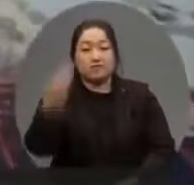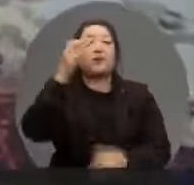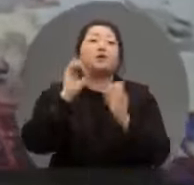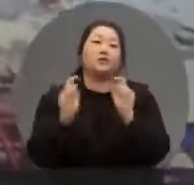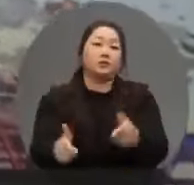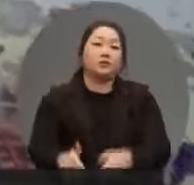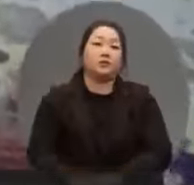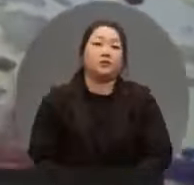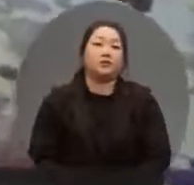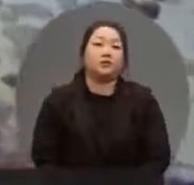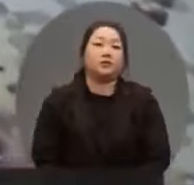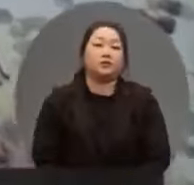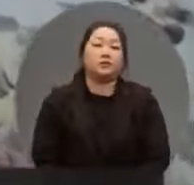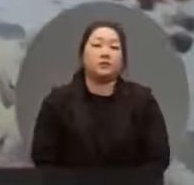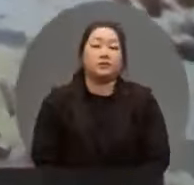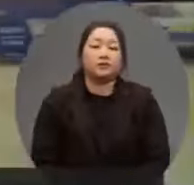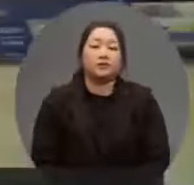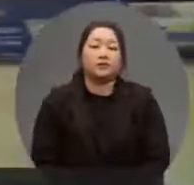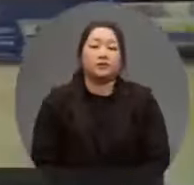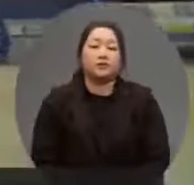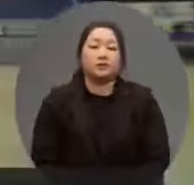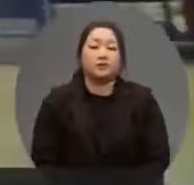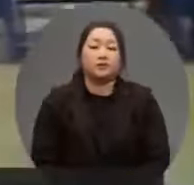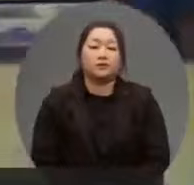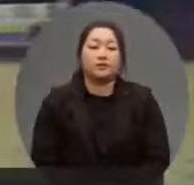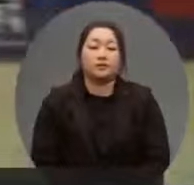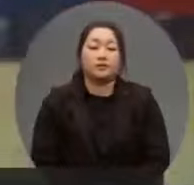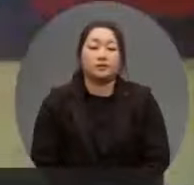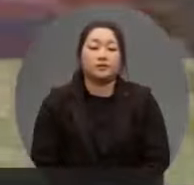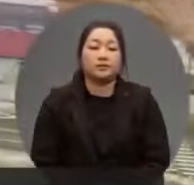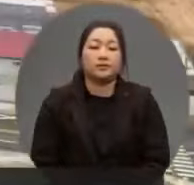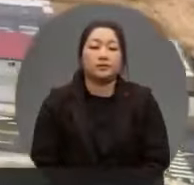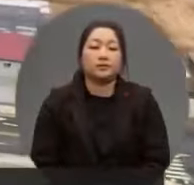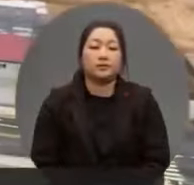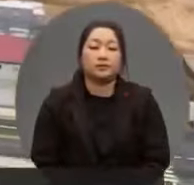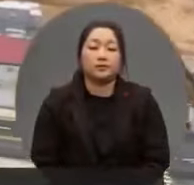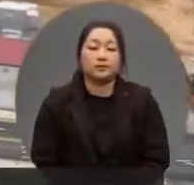발판이 될 것으로 보입니다. 이병선 기자입니다.